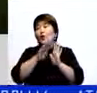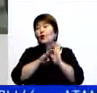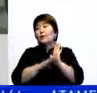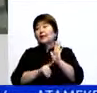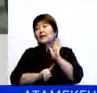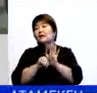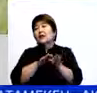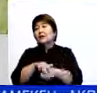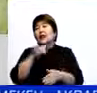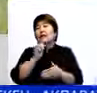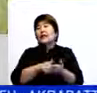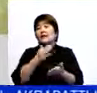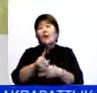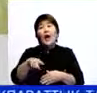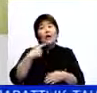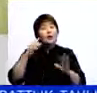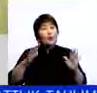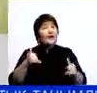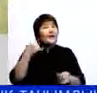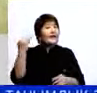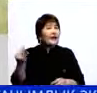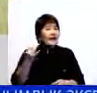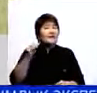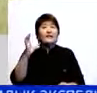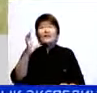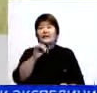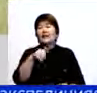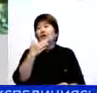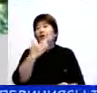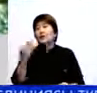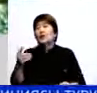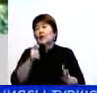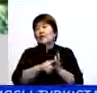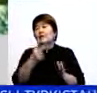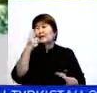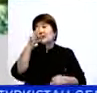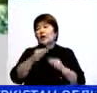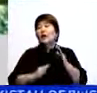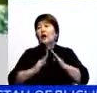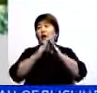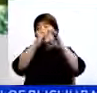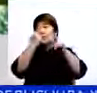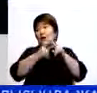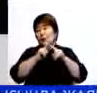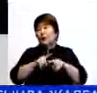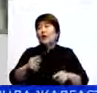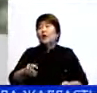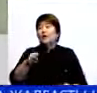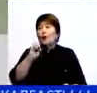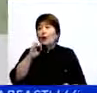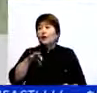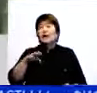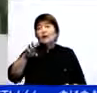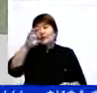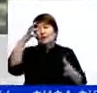іске асыруға негіз болған айтулы оқиға. Ең қызығы, Кеңес одағының ең соңғы 72-ші ғарышкері болып көкке көтерілген Тоқтар жерге